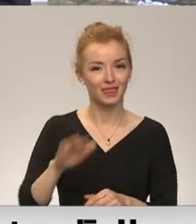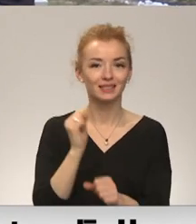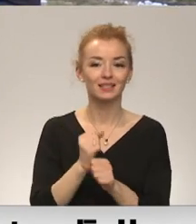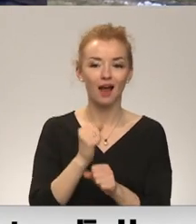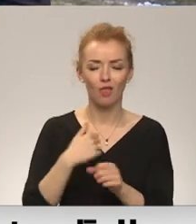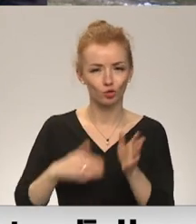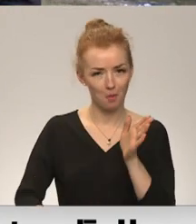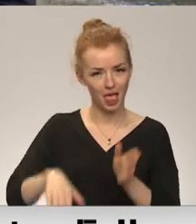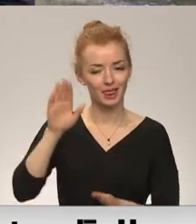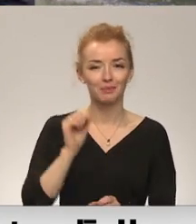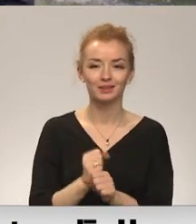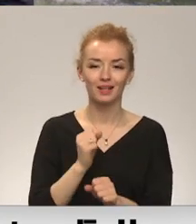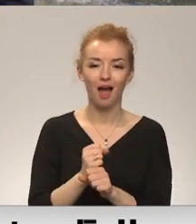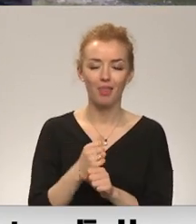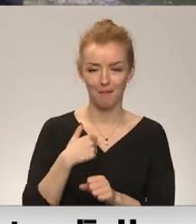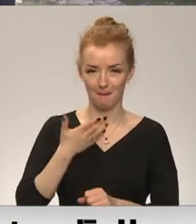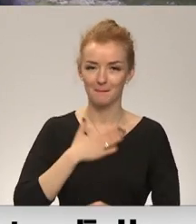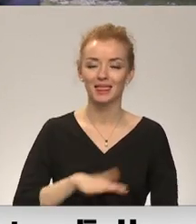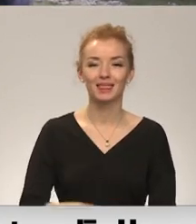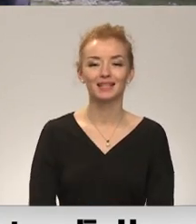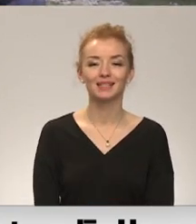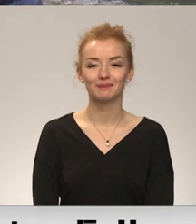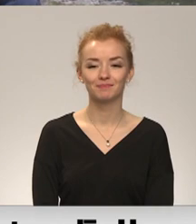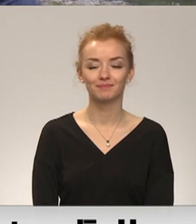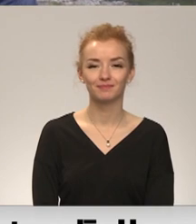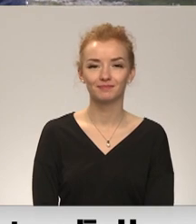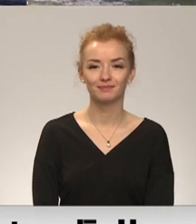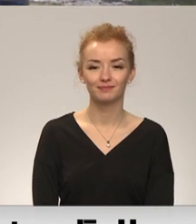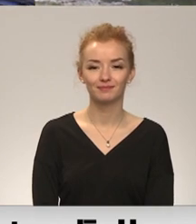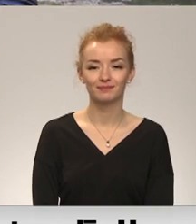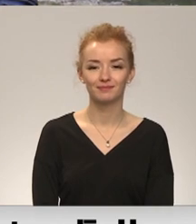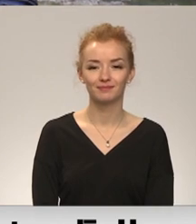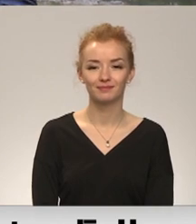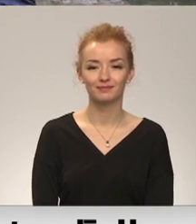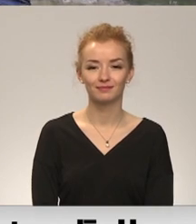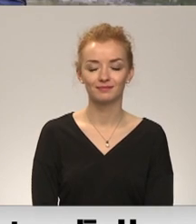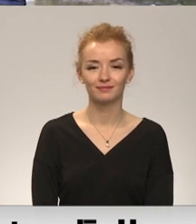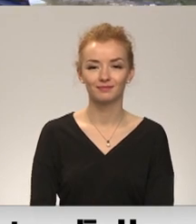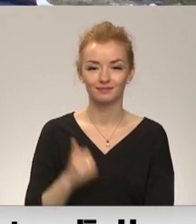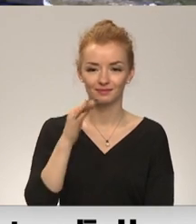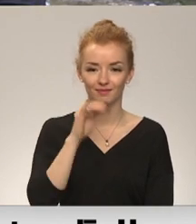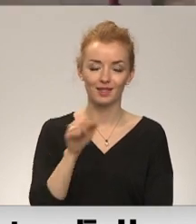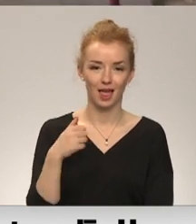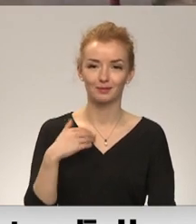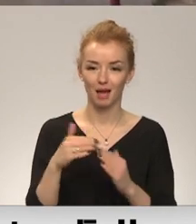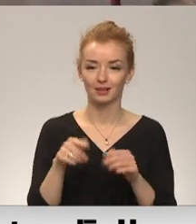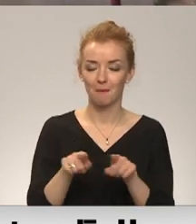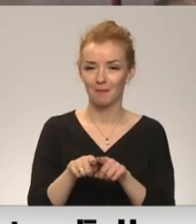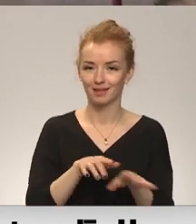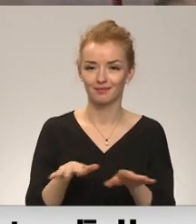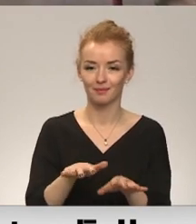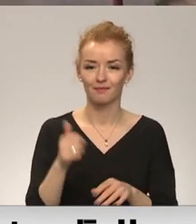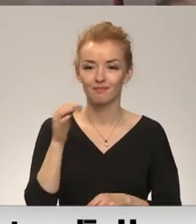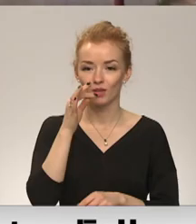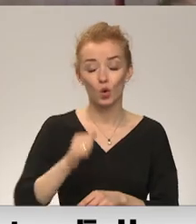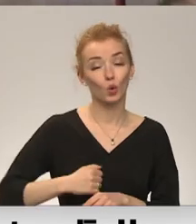jau no bērnības strādāju un patīk. Strādāt arī māk? Jā, sarumā, es mājās kuriem. Nu, grūti ir